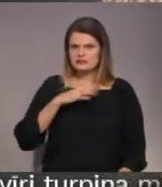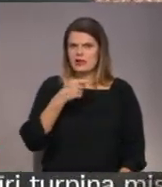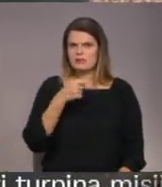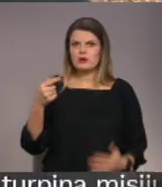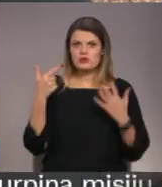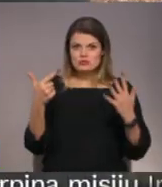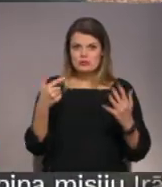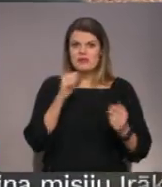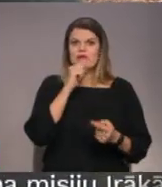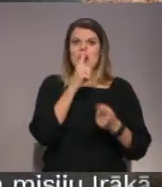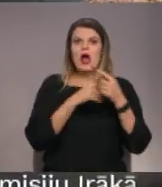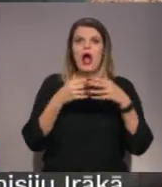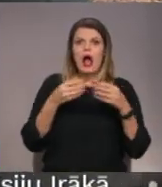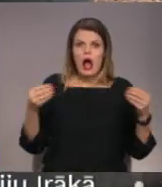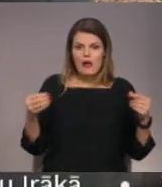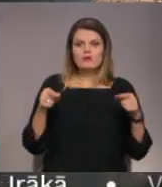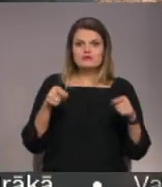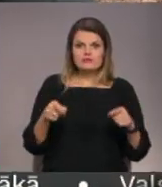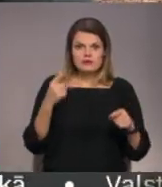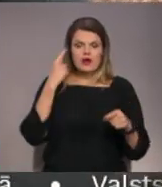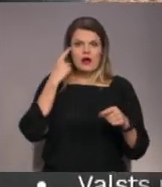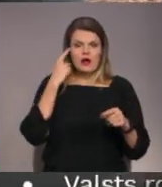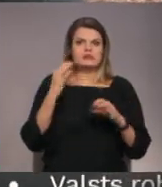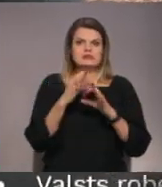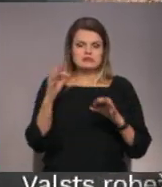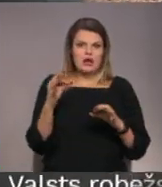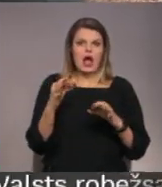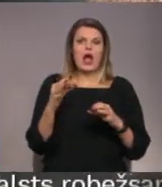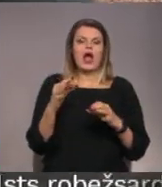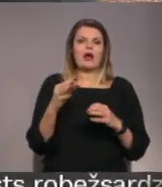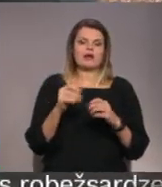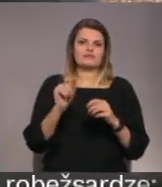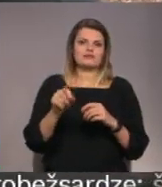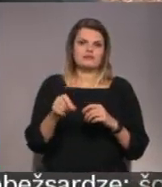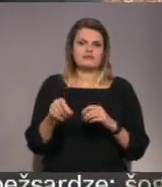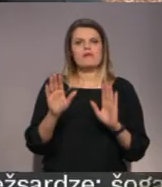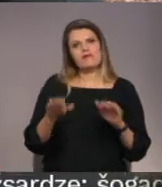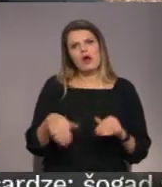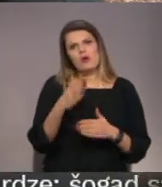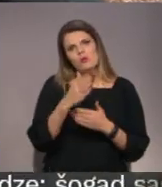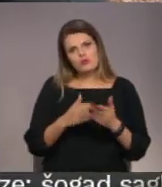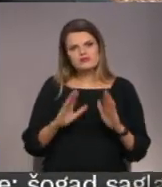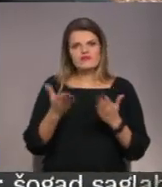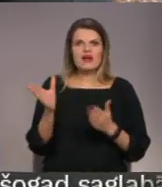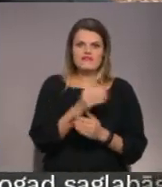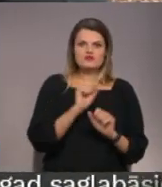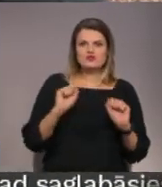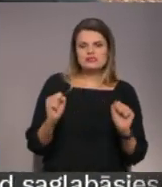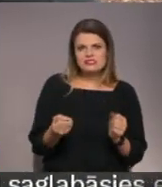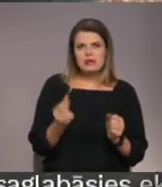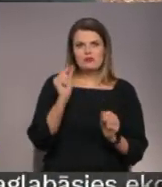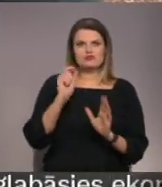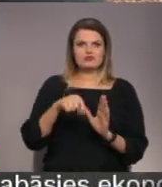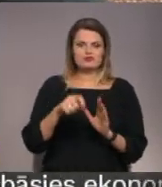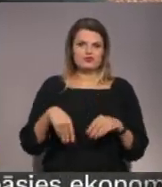tad saku atkusins. Un viņai nostrādā tas mehānisms, ka viņa sāk dzīt. Un tā viņa var pusi vai gandrīz visu ziemu ik pa brīdim nedaudz dzīt